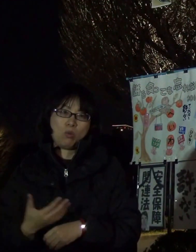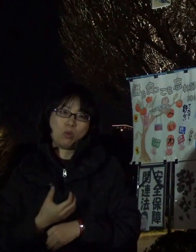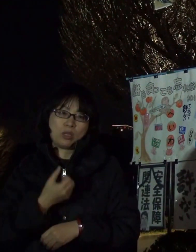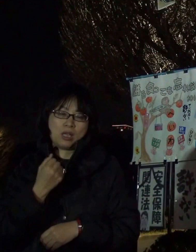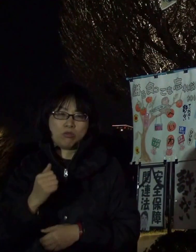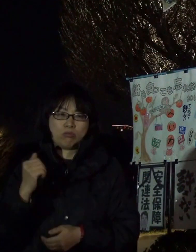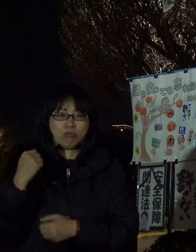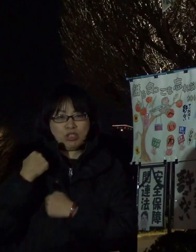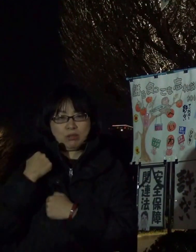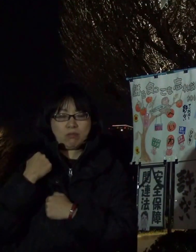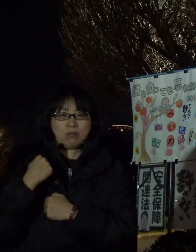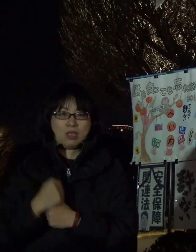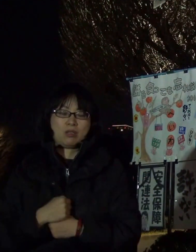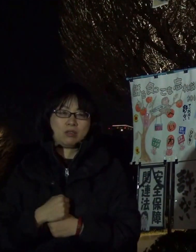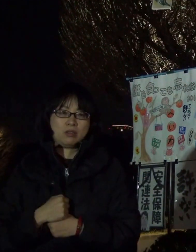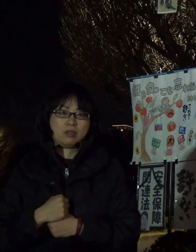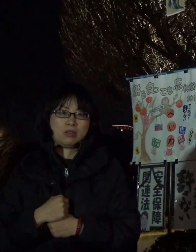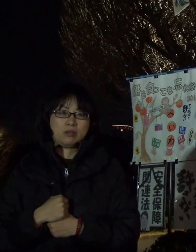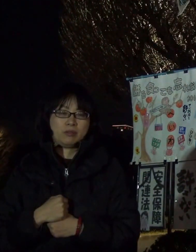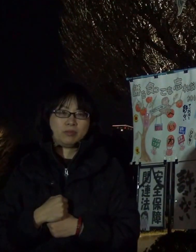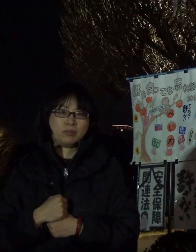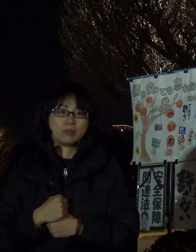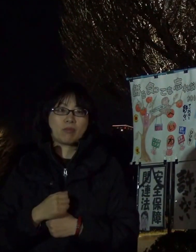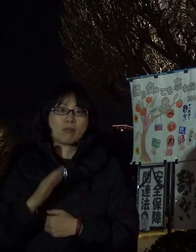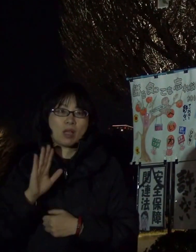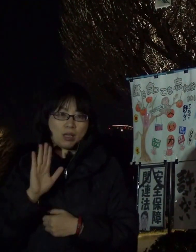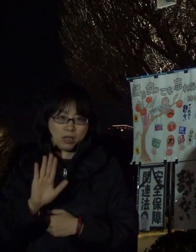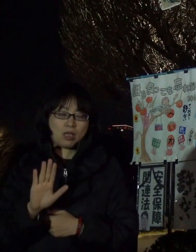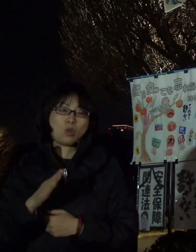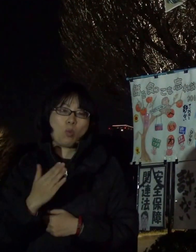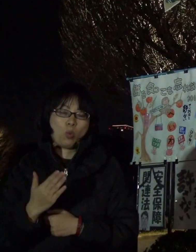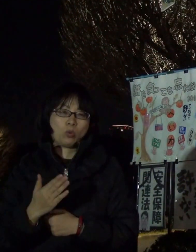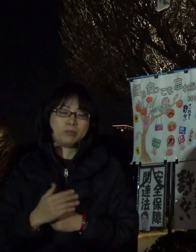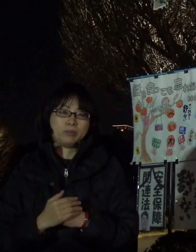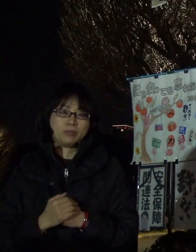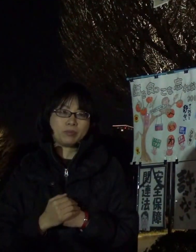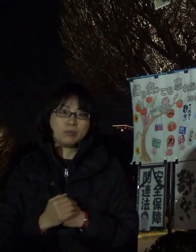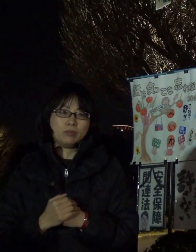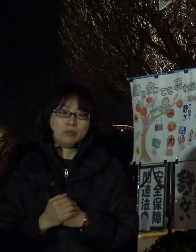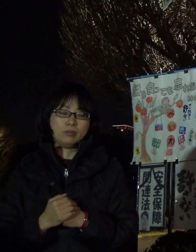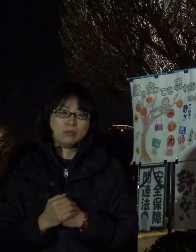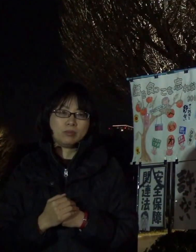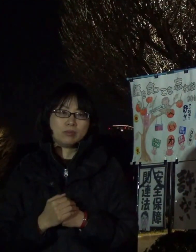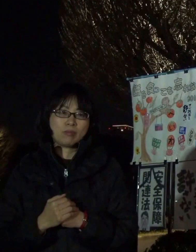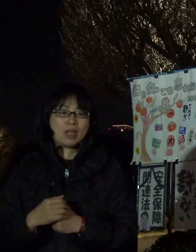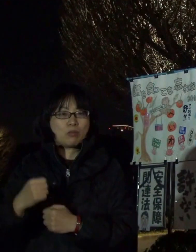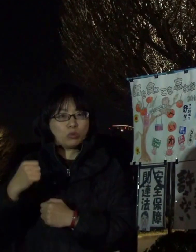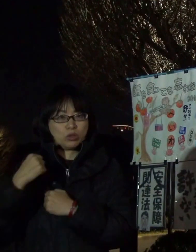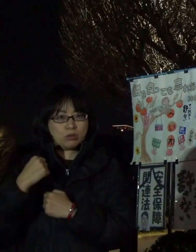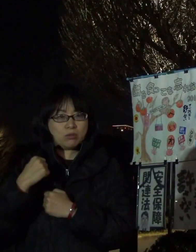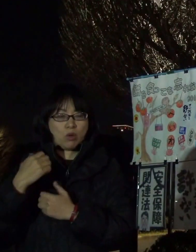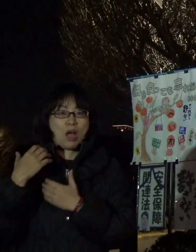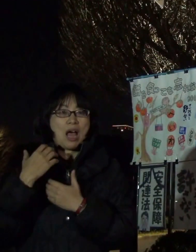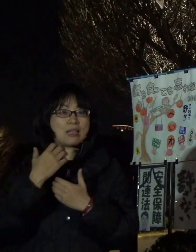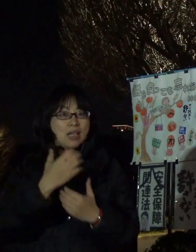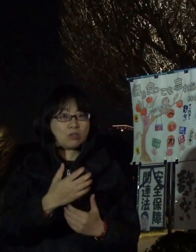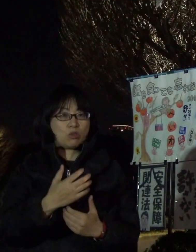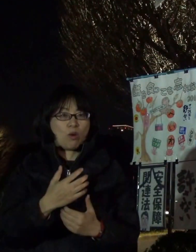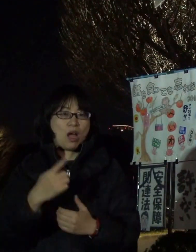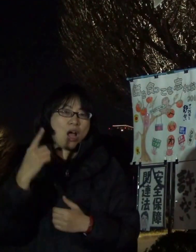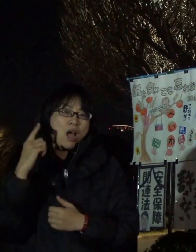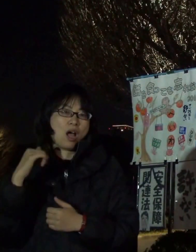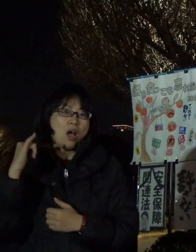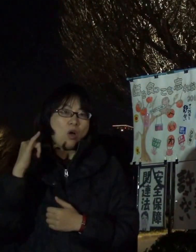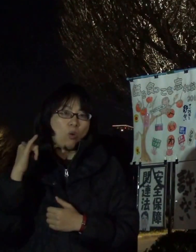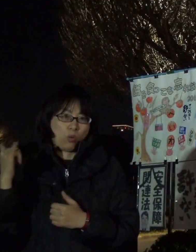シアでは言っているっていうふうにこの方は言ってるんですけれど、でも武器を与えるのは大人じゃないです